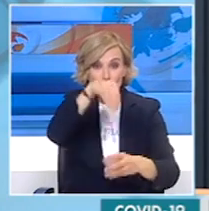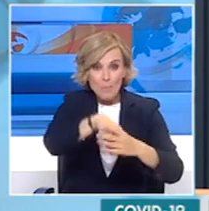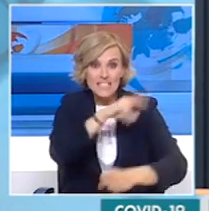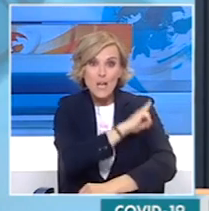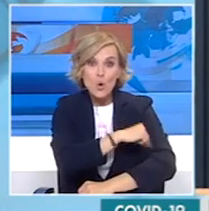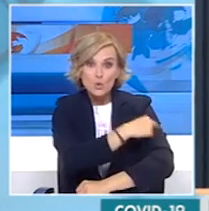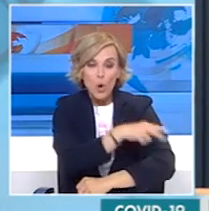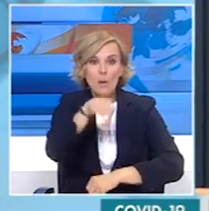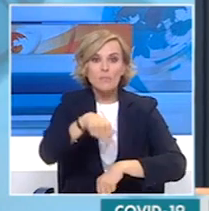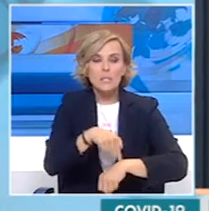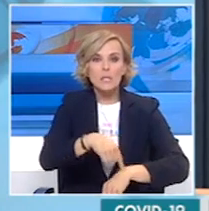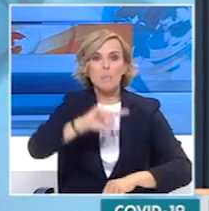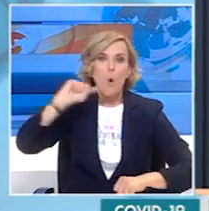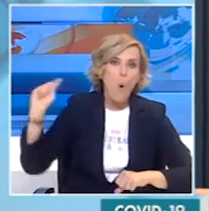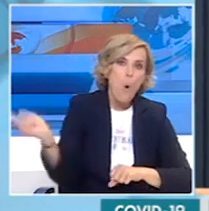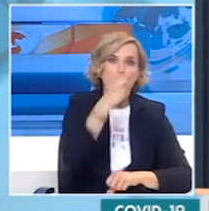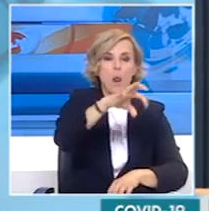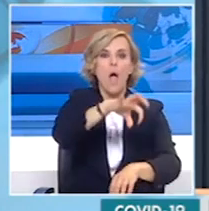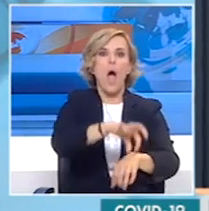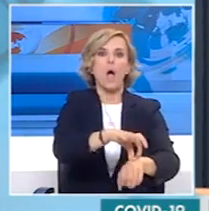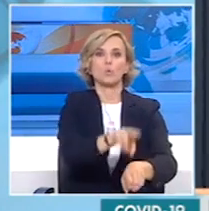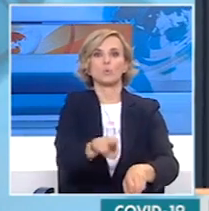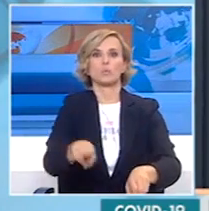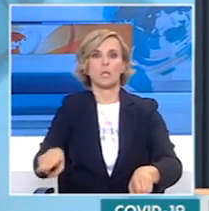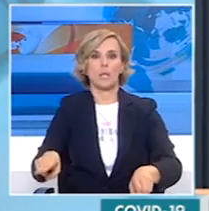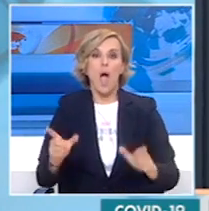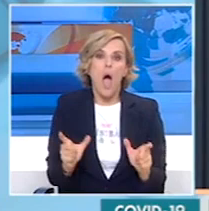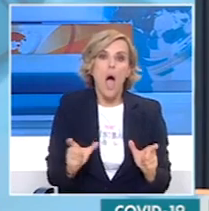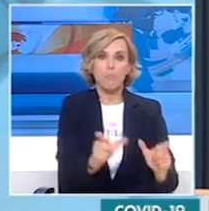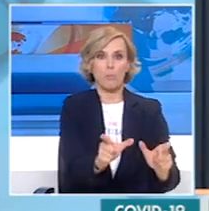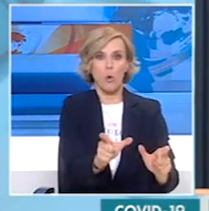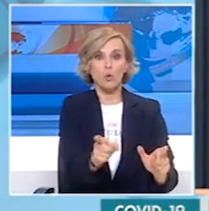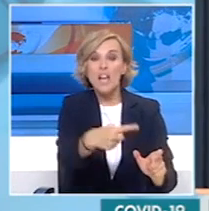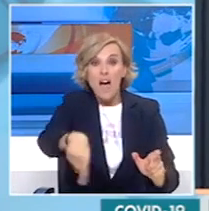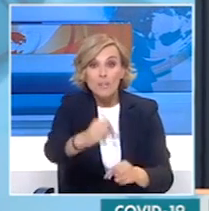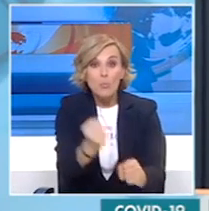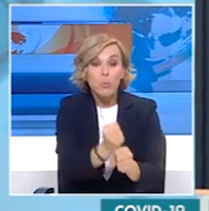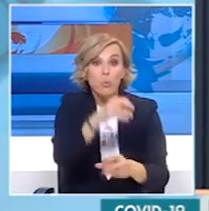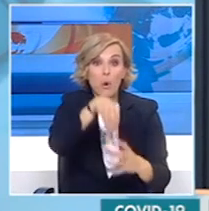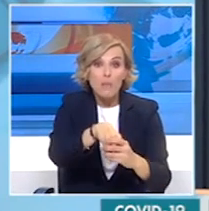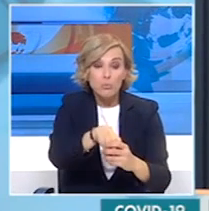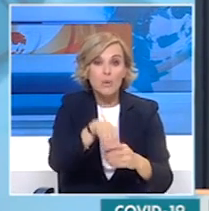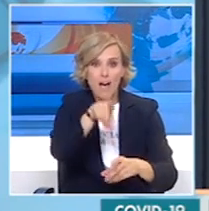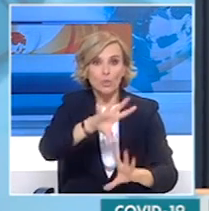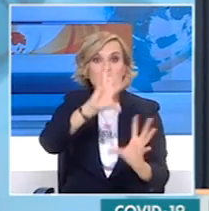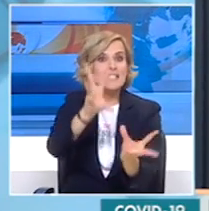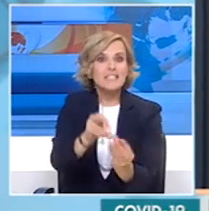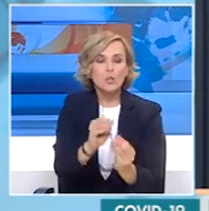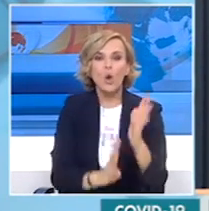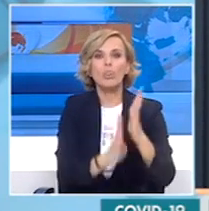υγείας είναι τώρα άρρωστοι ή σε αυτοαπομόνωση και αποτελούν το 14% των επιβεβαιωμένων περιπτώσεων στη